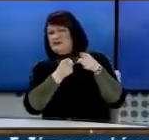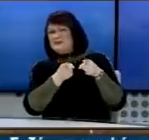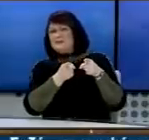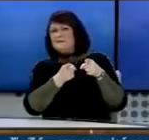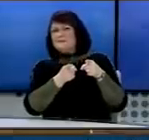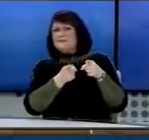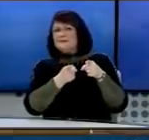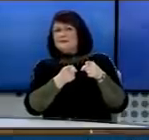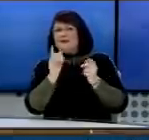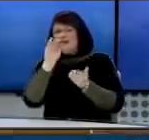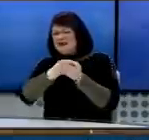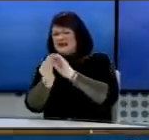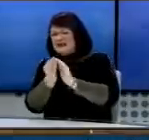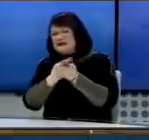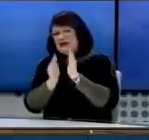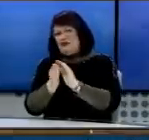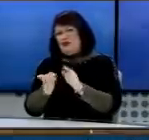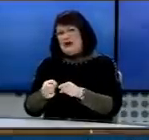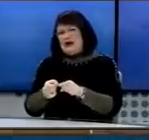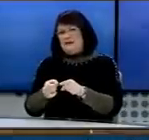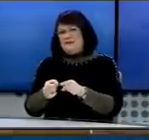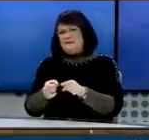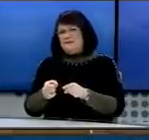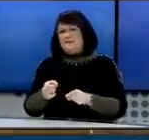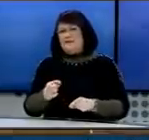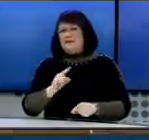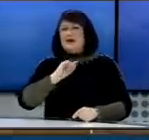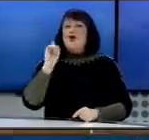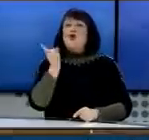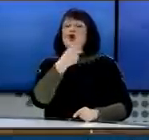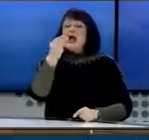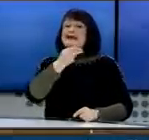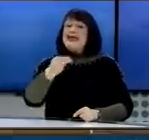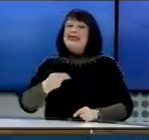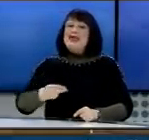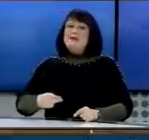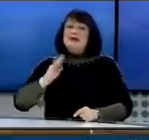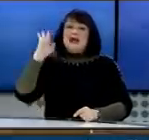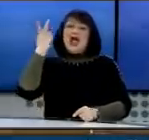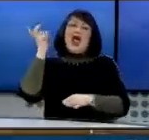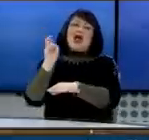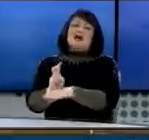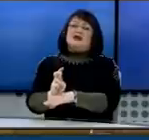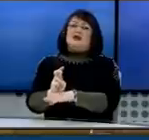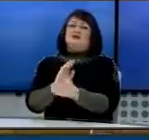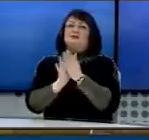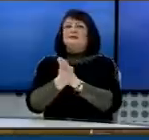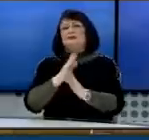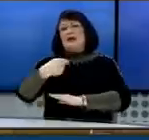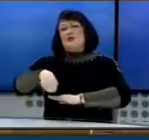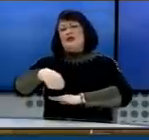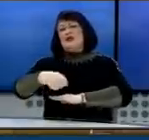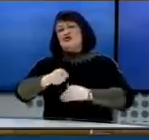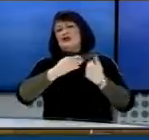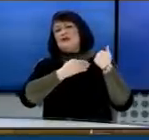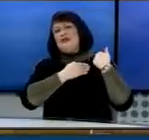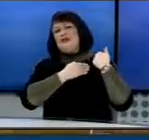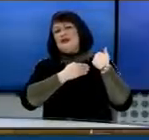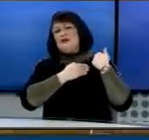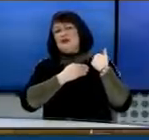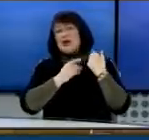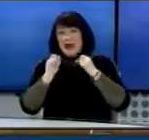πλαίσιο αυτής της σκευωρίας. Όλων οι υποθέσεις αρχιοθετήθηκαν από τη δικαιοσύνη.